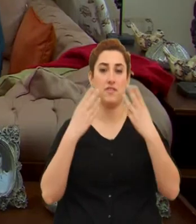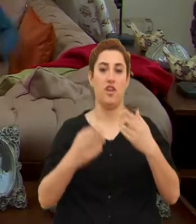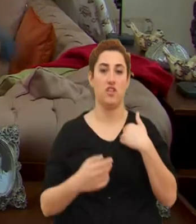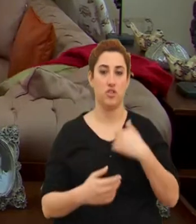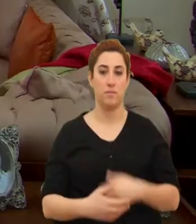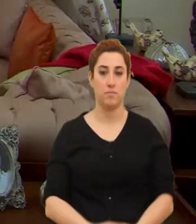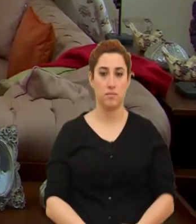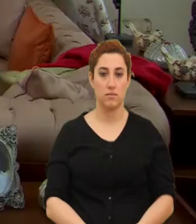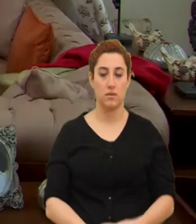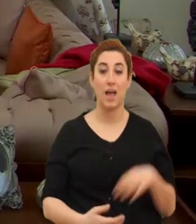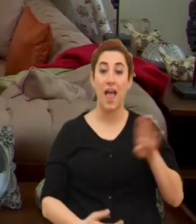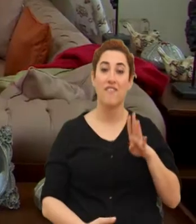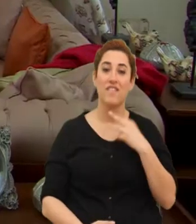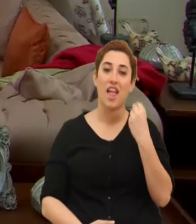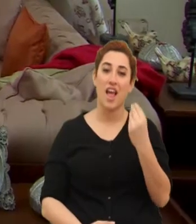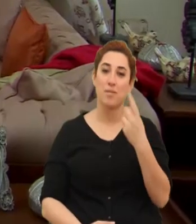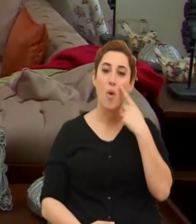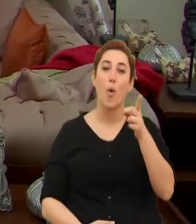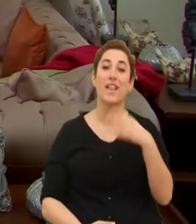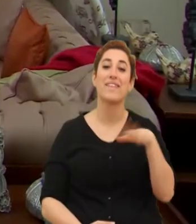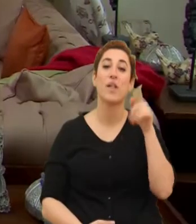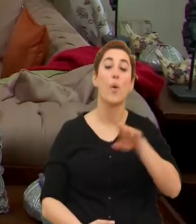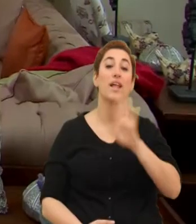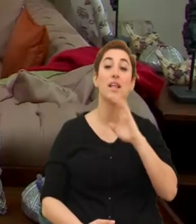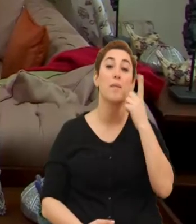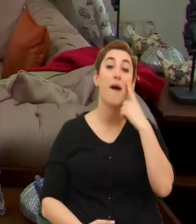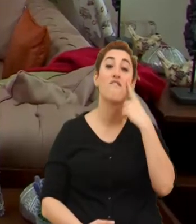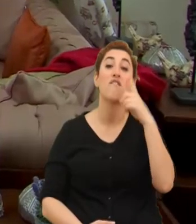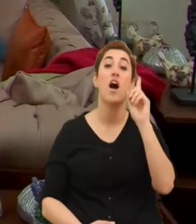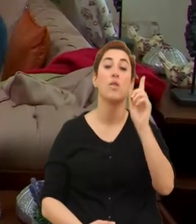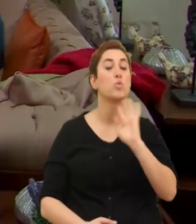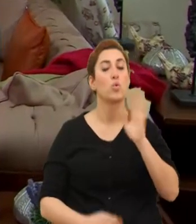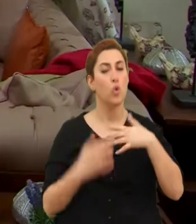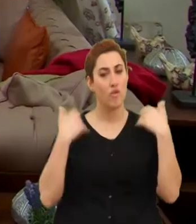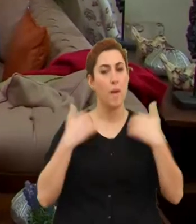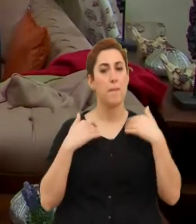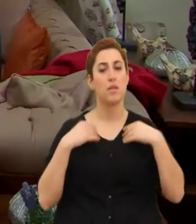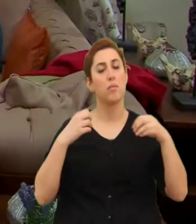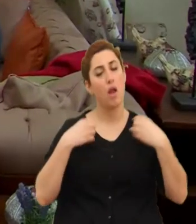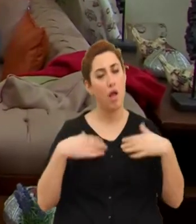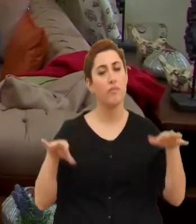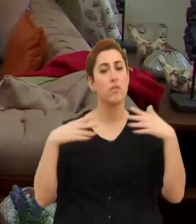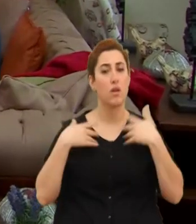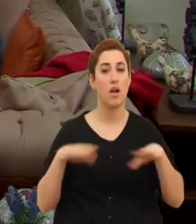sana. Evladım bak öyle değil, öyle değil bak. Vallahi yok. Güven bana, sal kendini.